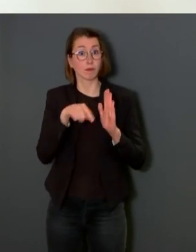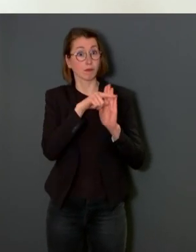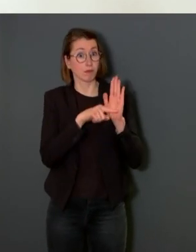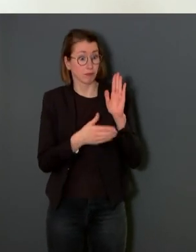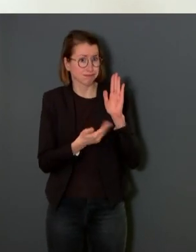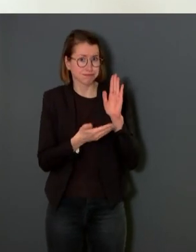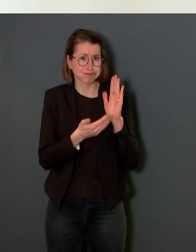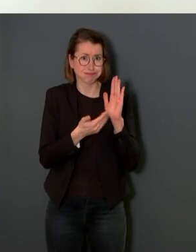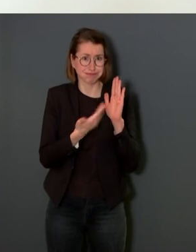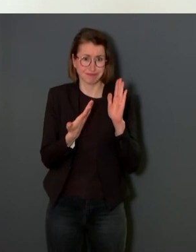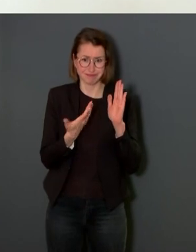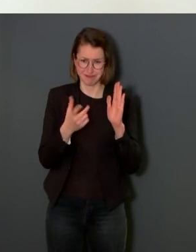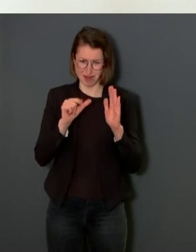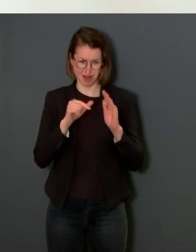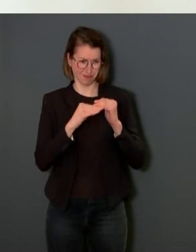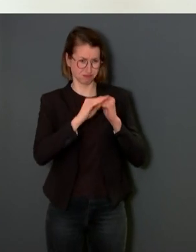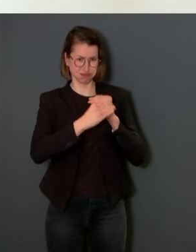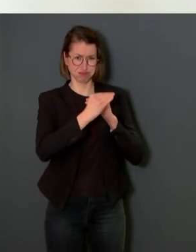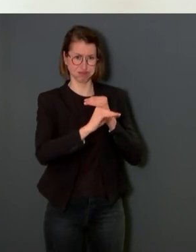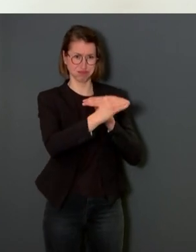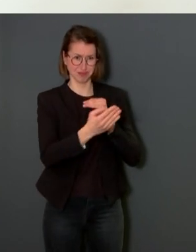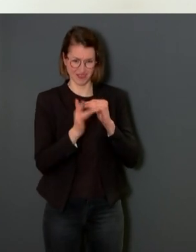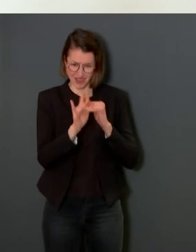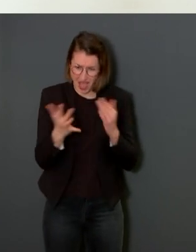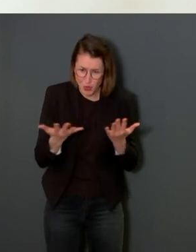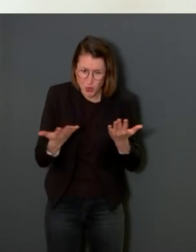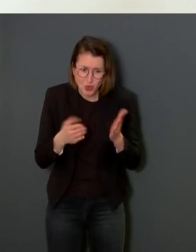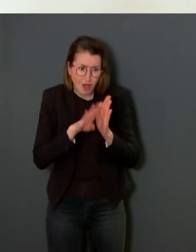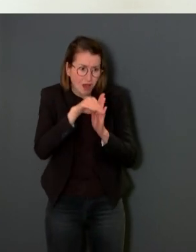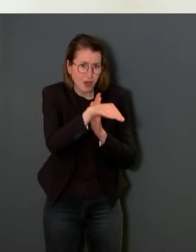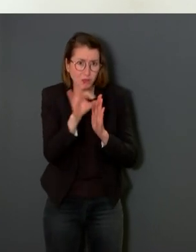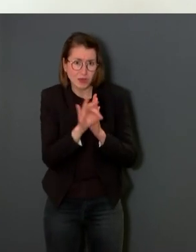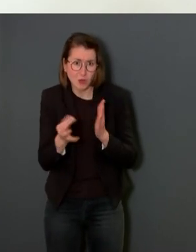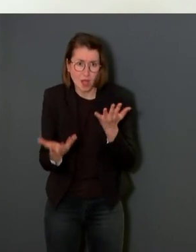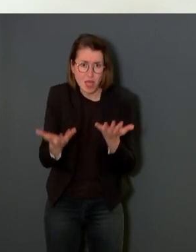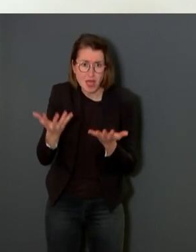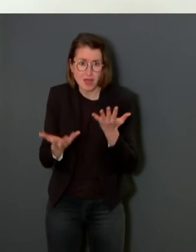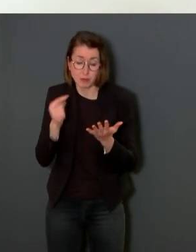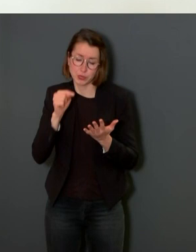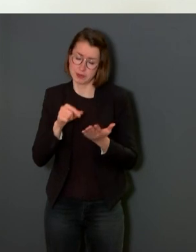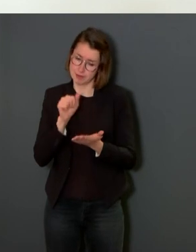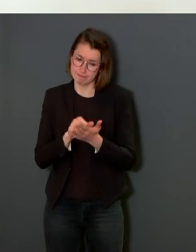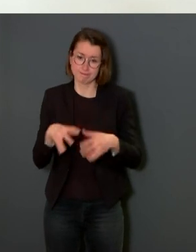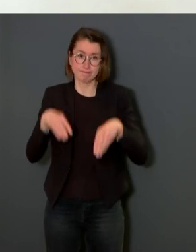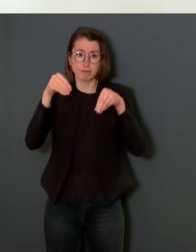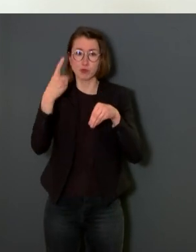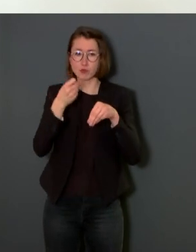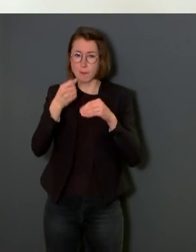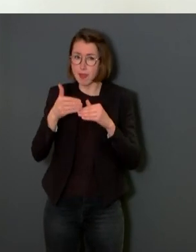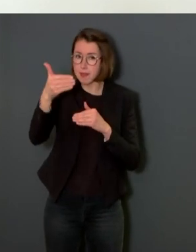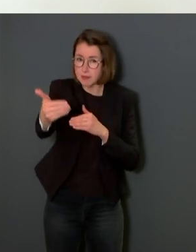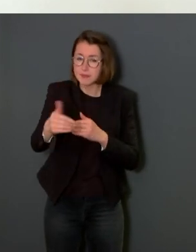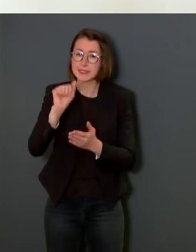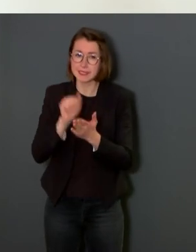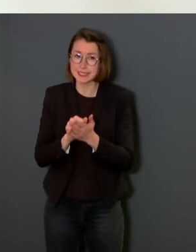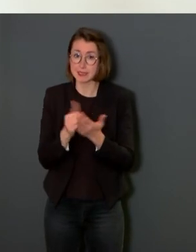l'instant. Et c'est ça le but dans la semaine qui vient, c'est de stabiliser cette base et